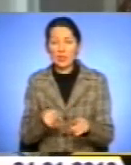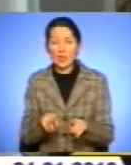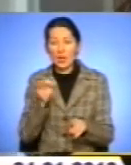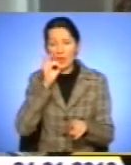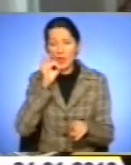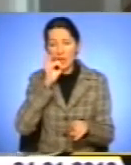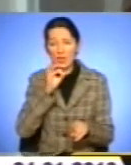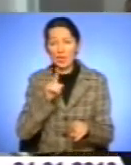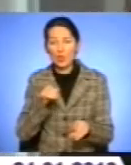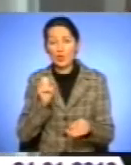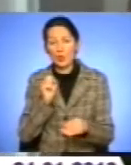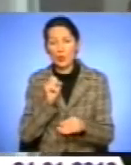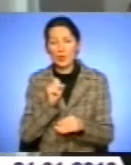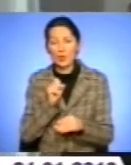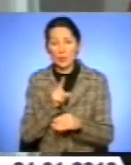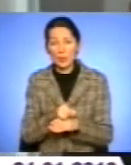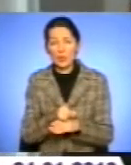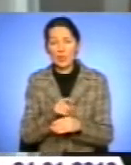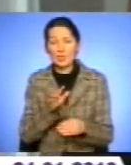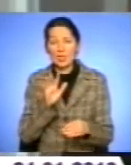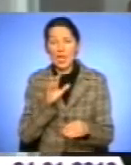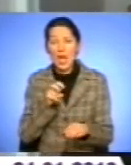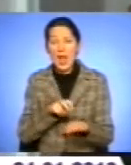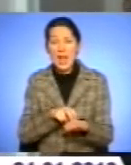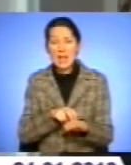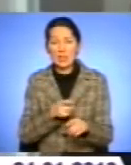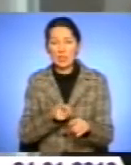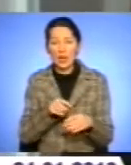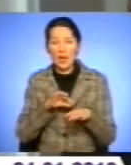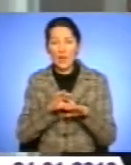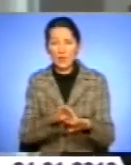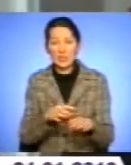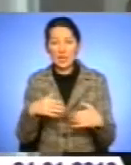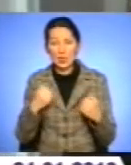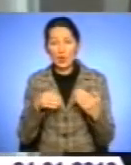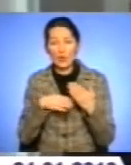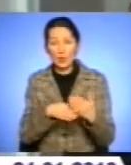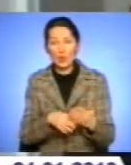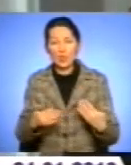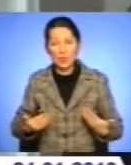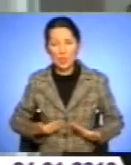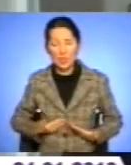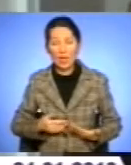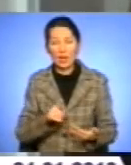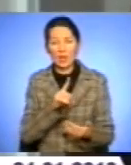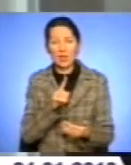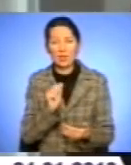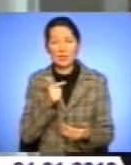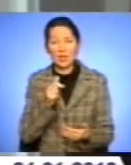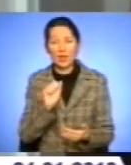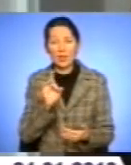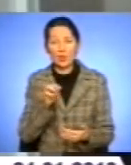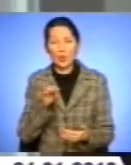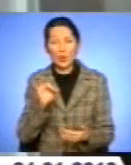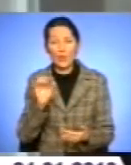і робитимуть це надалі. Перш за все, це щеплення проти грипу. Можна застосовувати інші неспецифічні засоби